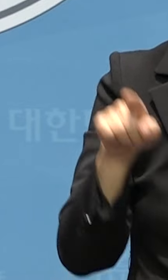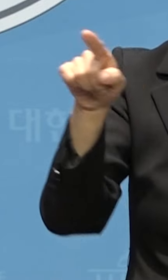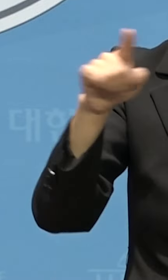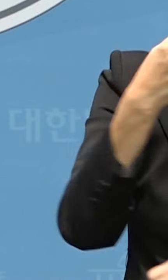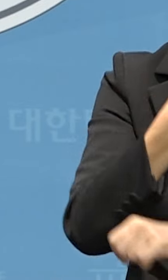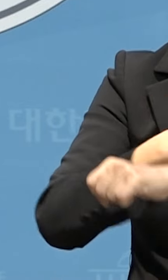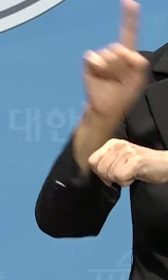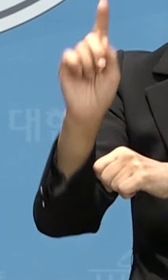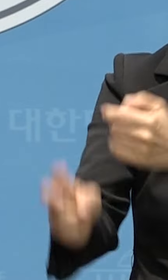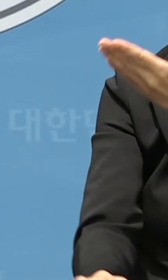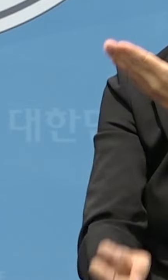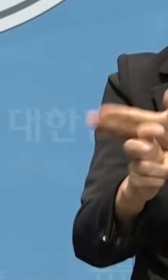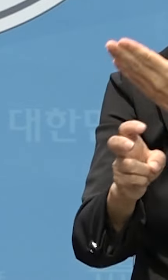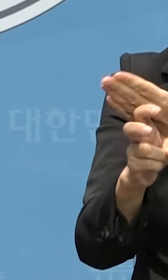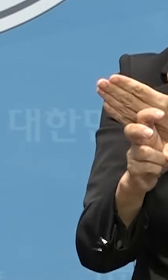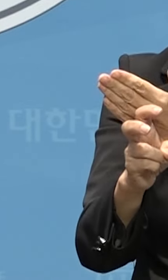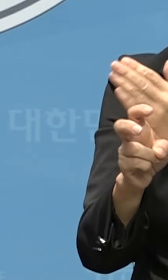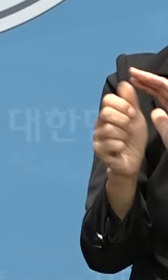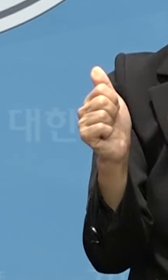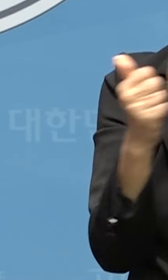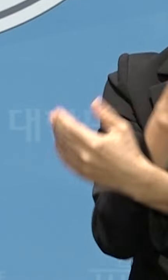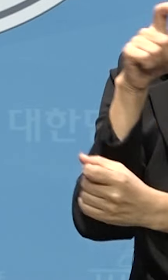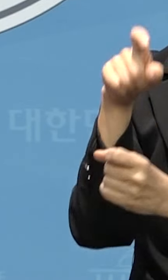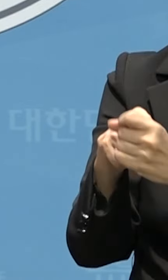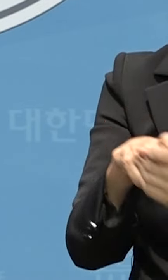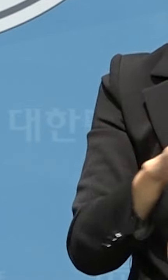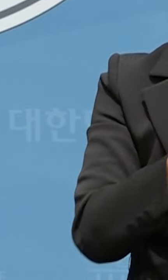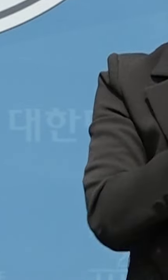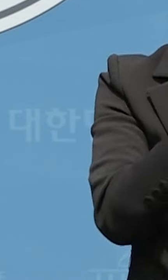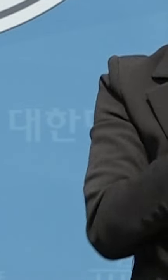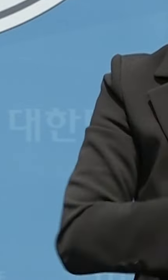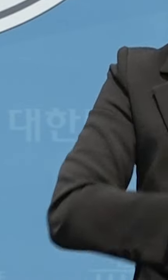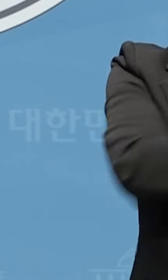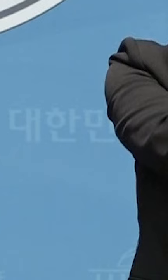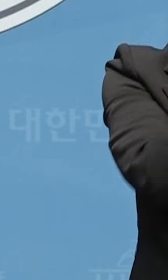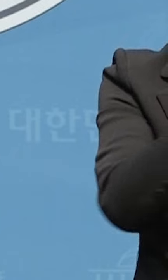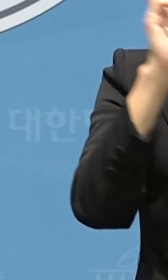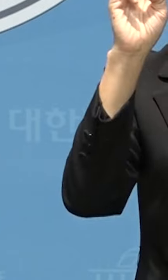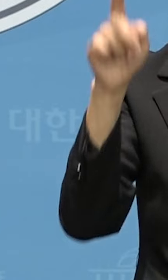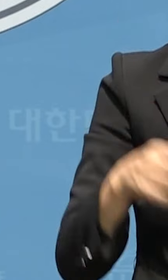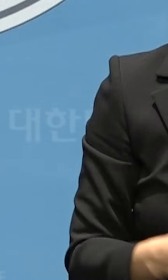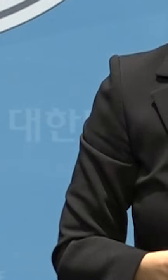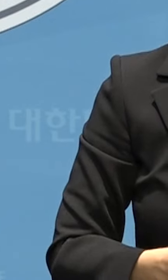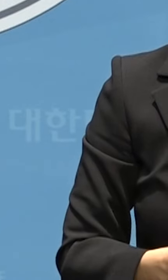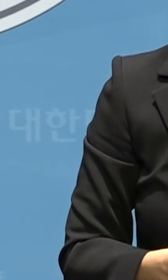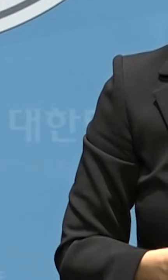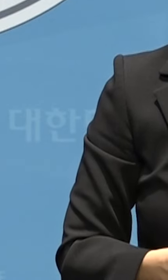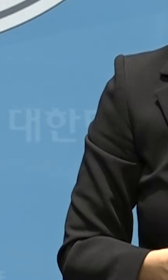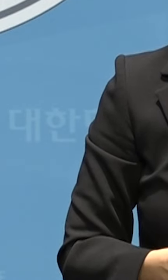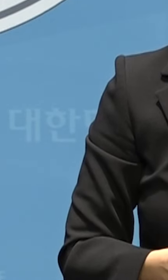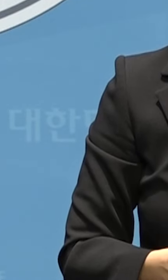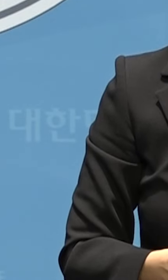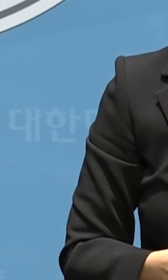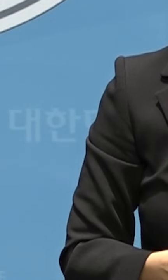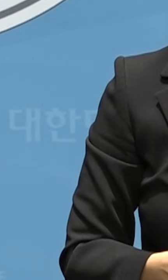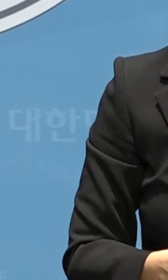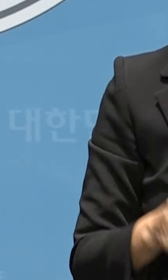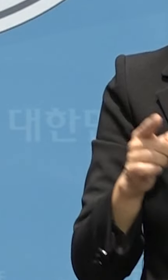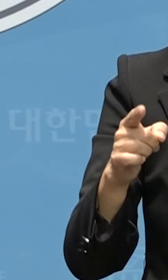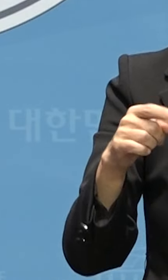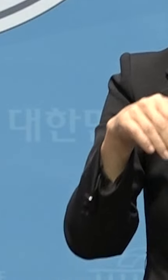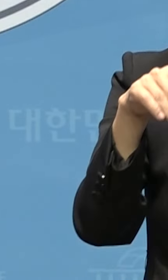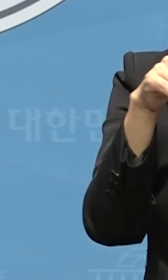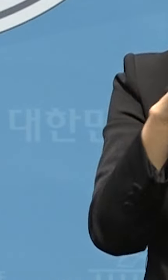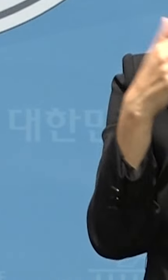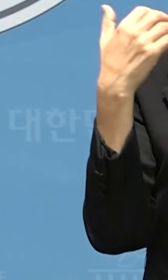무능과 불법을 덮기 위한 야당 죽이기입니다. 북부지검 재정범죄합수단은 문재인 정부의